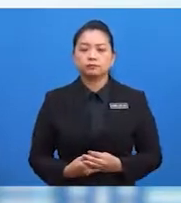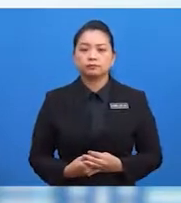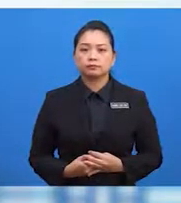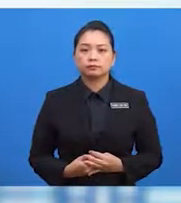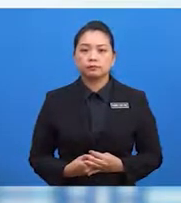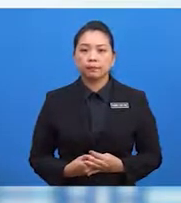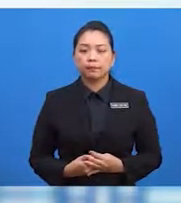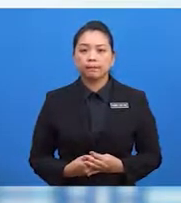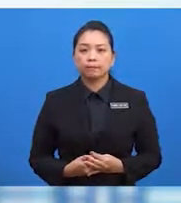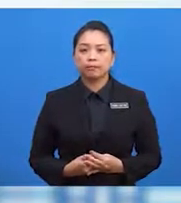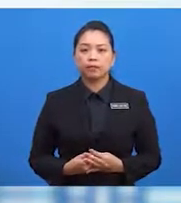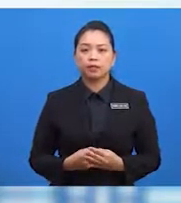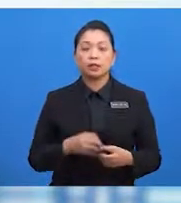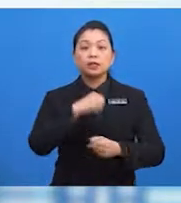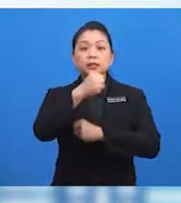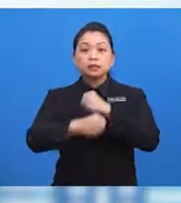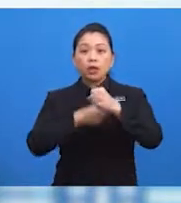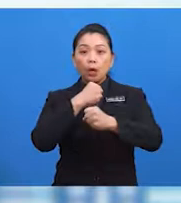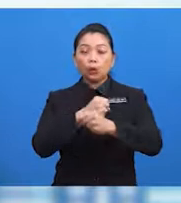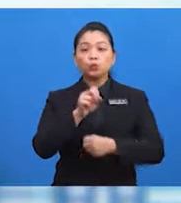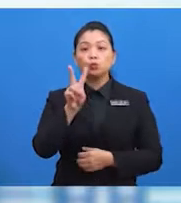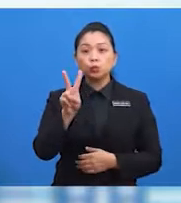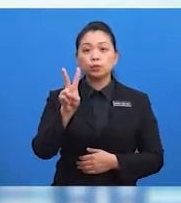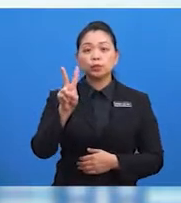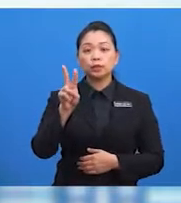Jawapannya ialah tahun 2013.